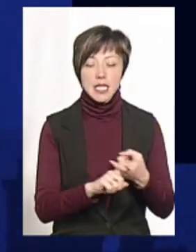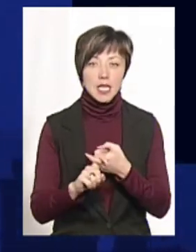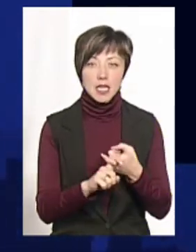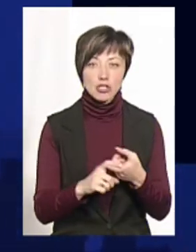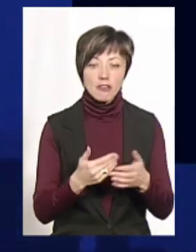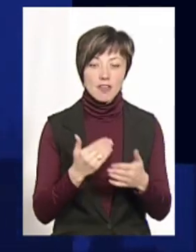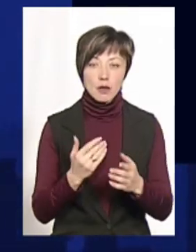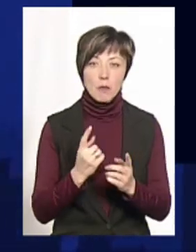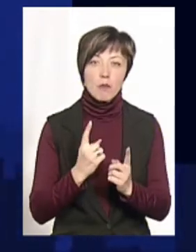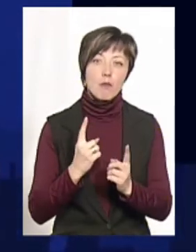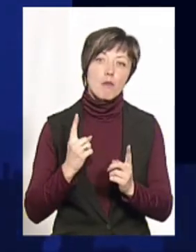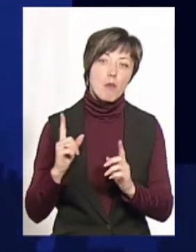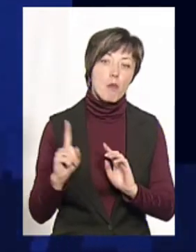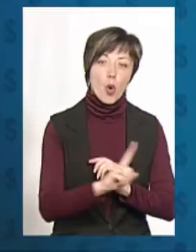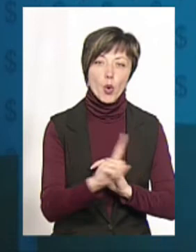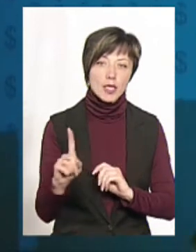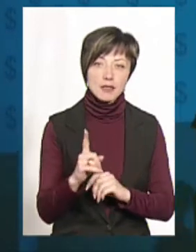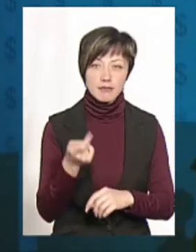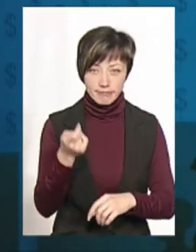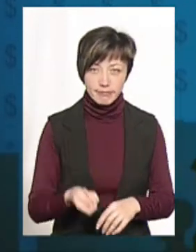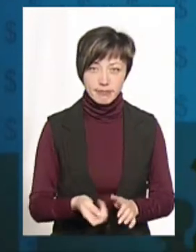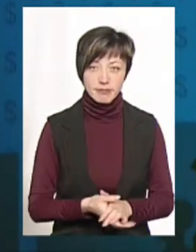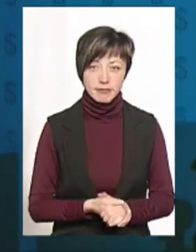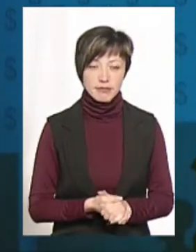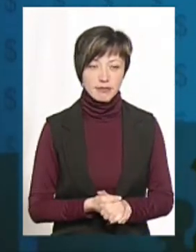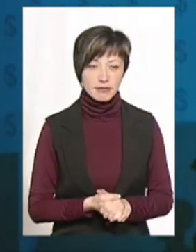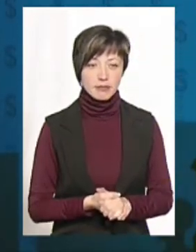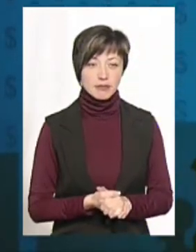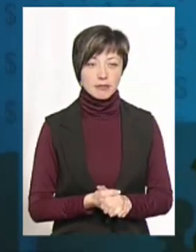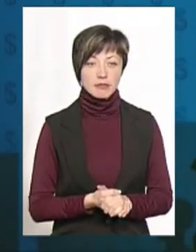проїзду. Проїзд, ви ж знаєте, в нас невисокий.